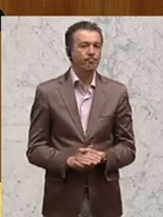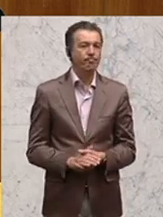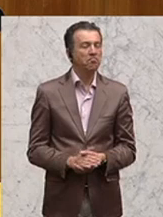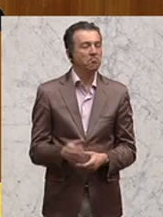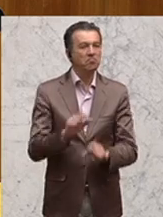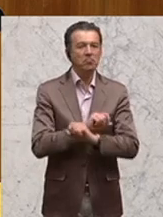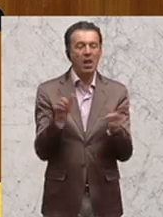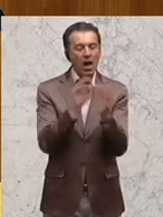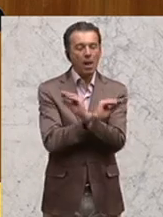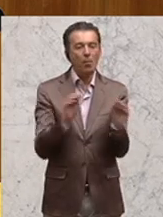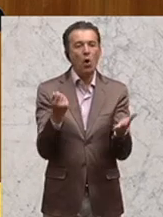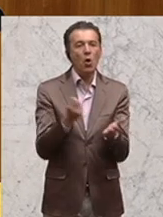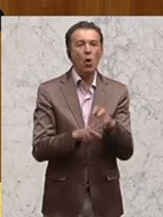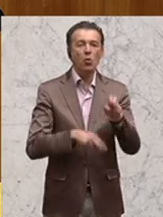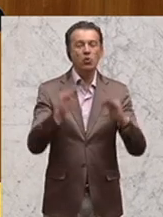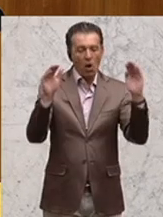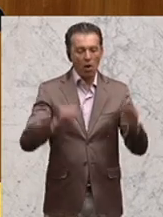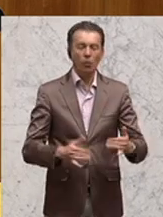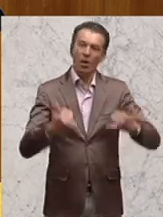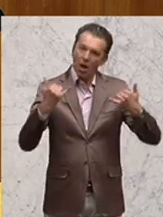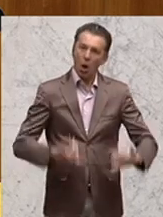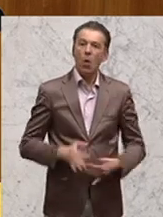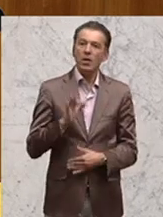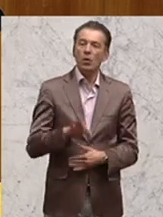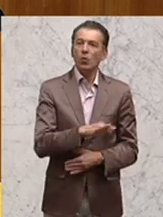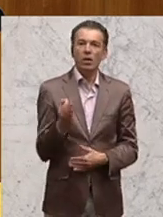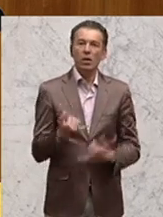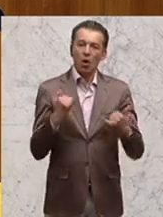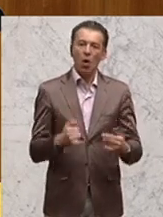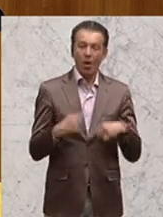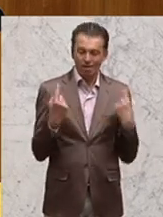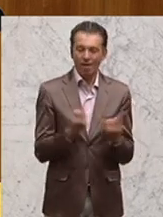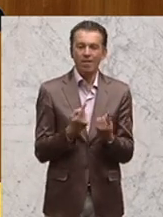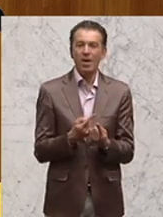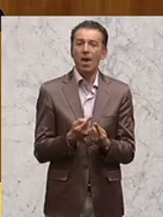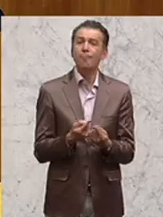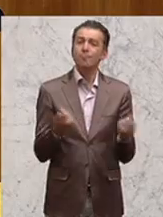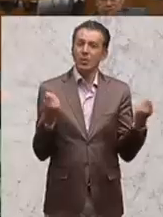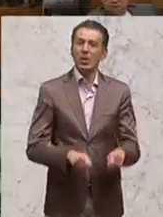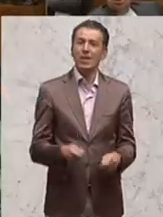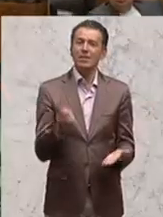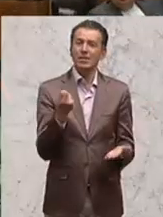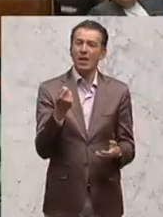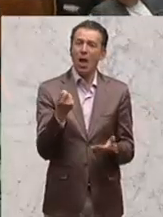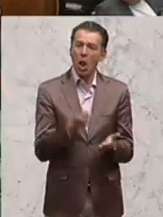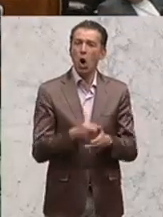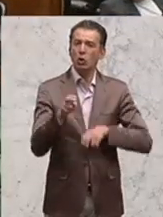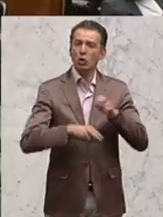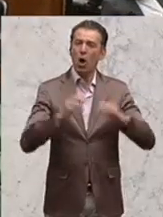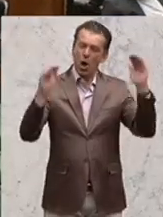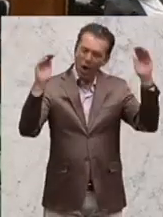war klar, Lohnsteuer runter. Und heute ist ein guter Tag, weil heute beschließen wir Lohnsteuer runter, meine Damen und